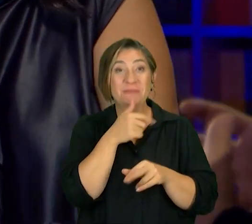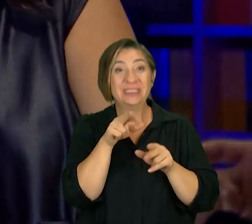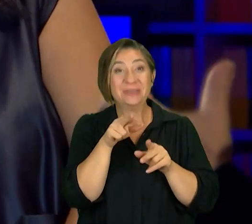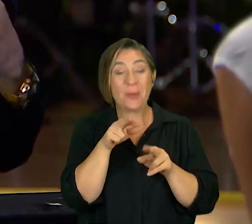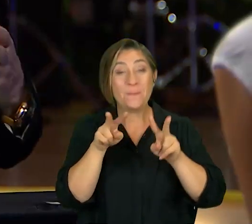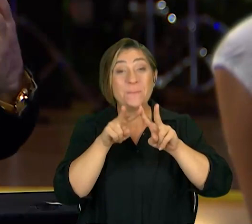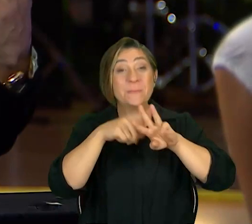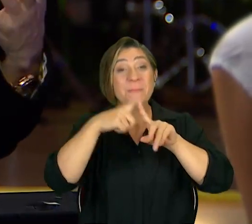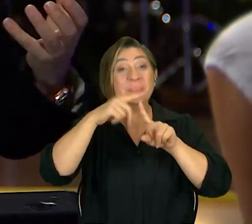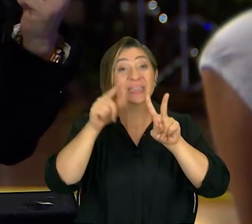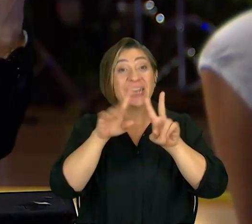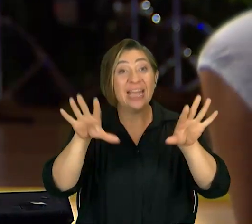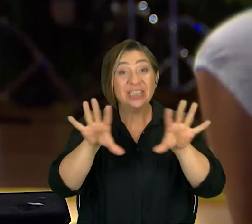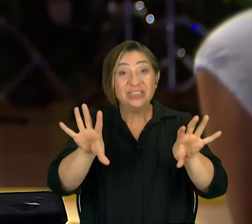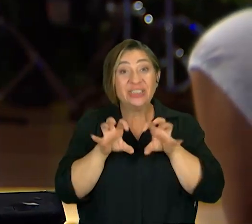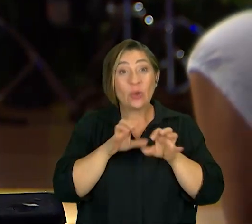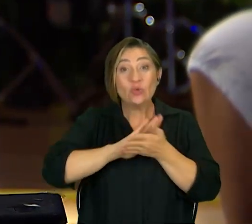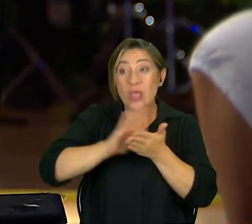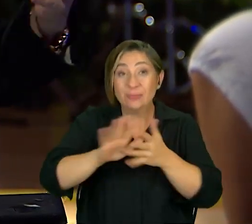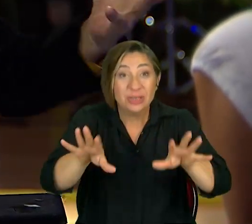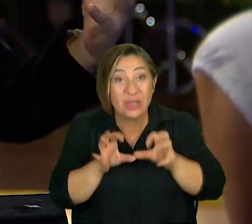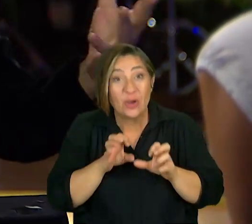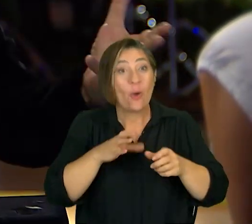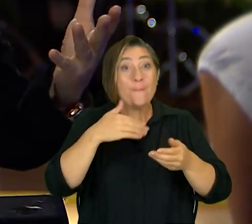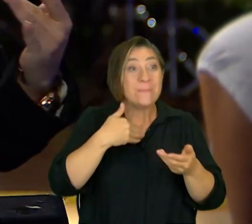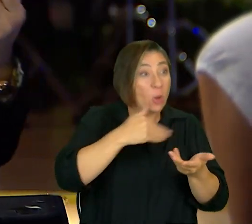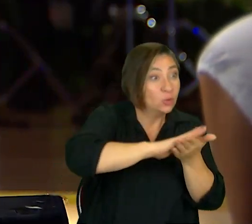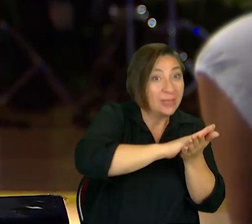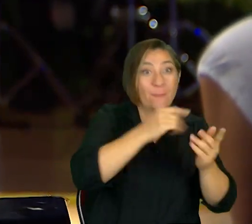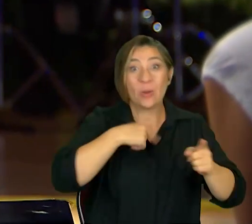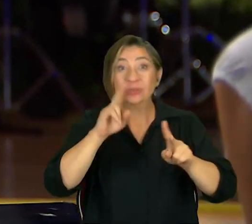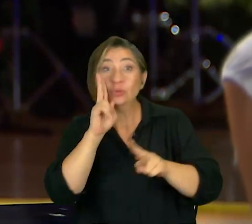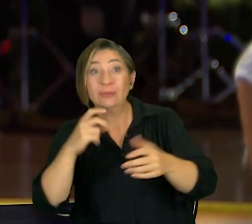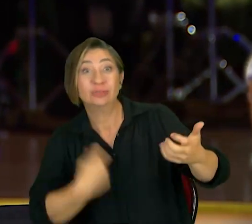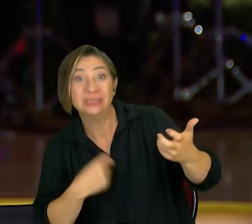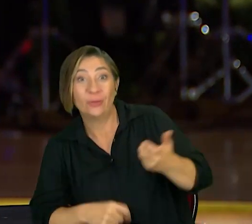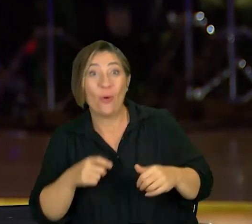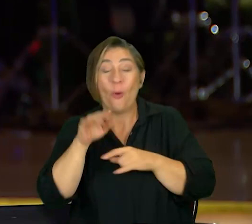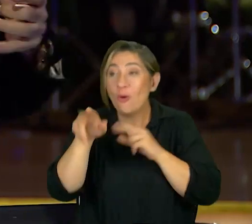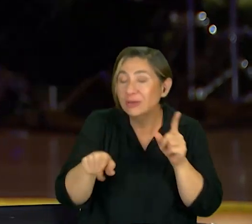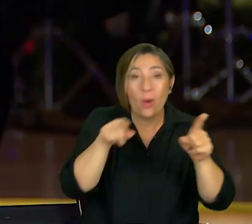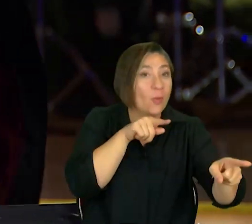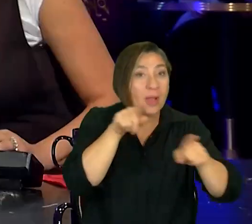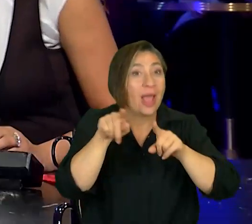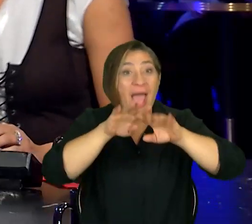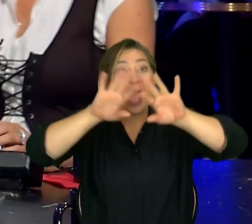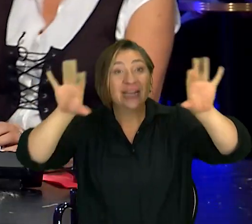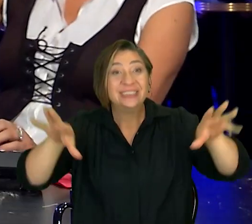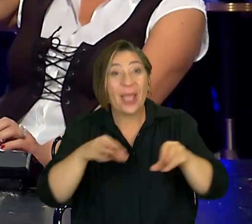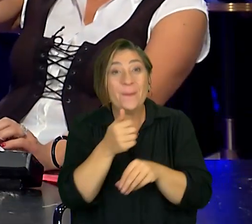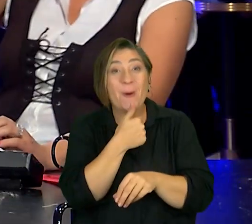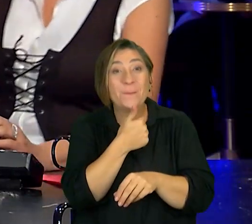Yani. Metin her şeyi çekiyor. Düzenlemeleri çekiyor. Sonra ben onu sahnede görüyorum. Gitarları o çalıyor. Evet. Oraları